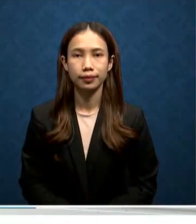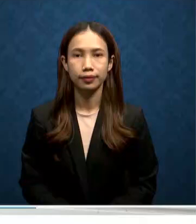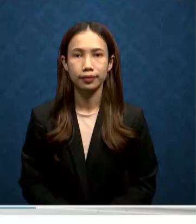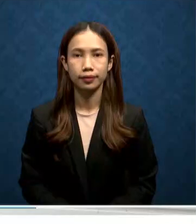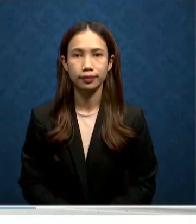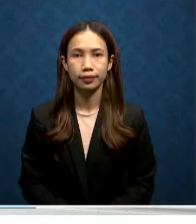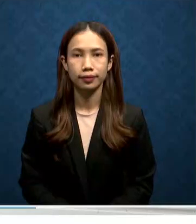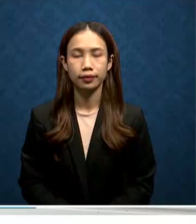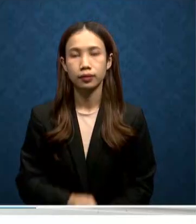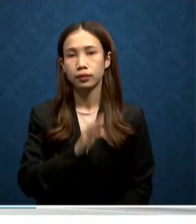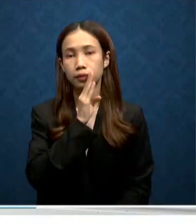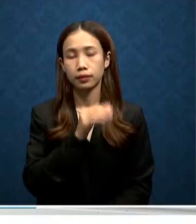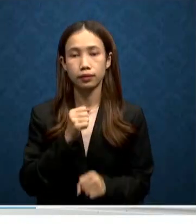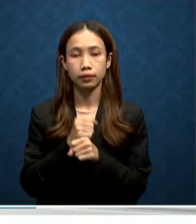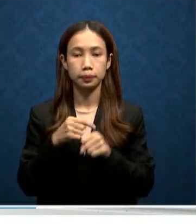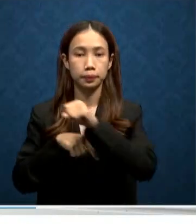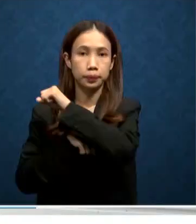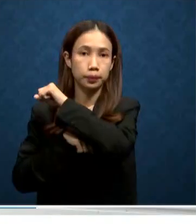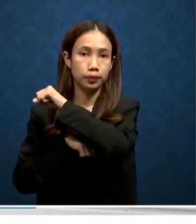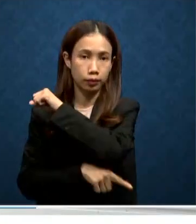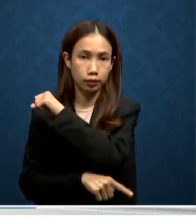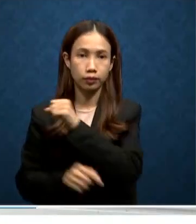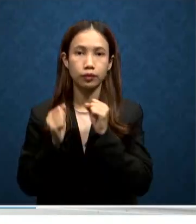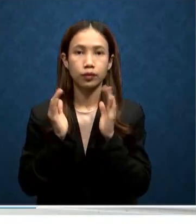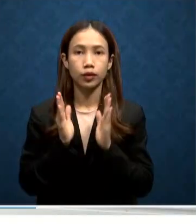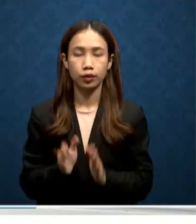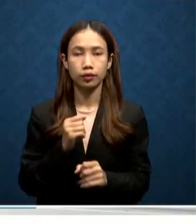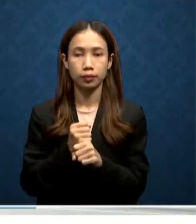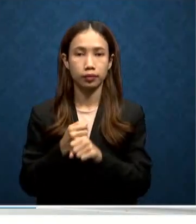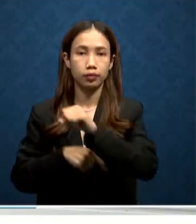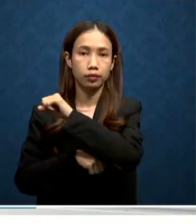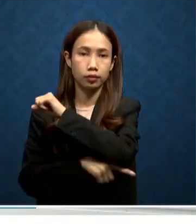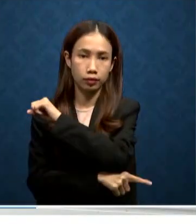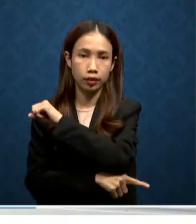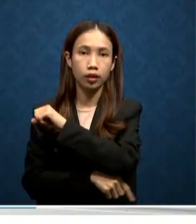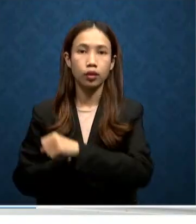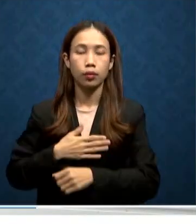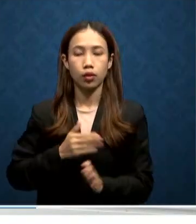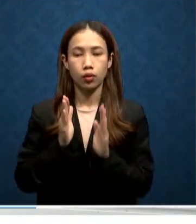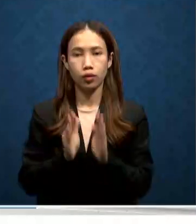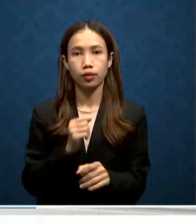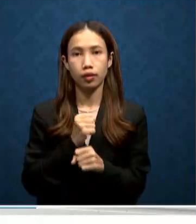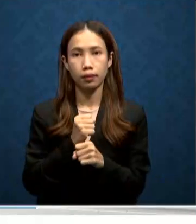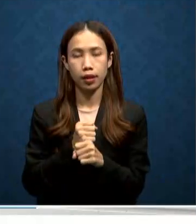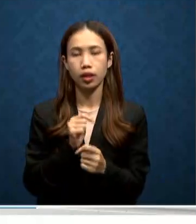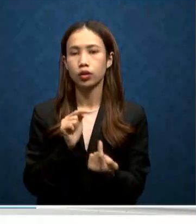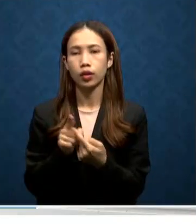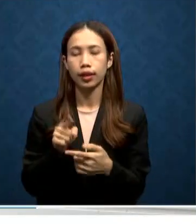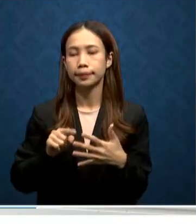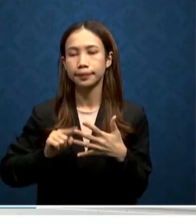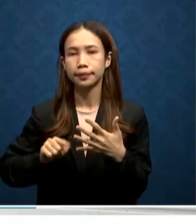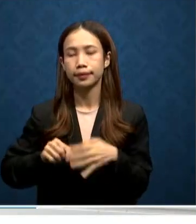การทุจริตของเจ้าหน้าที่นะครับผมขออนุญาตกราบเรียนว่าเป็นเจ้าหน้าที่ระดับล่างจริง